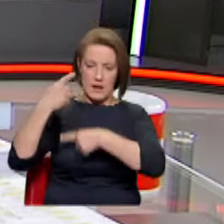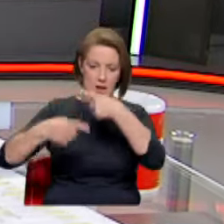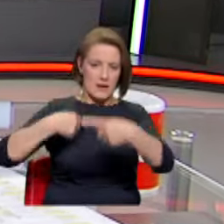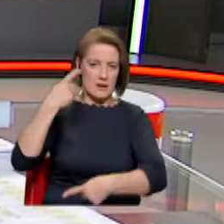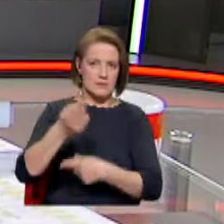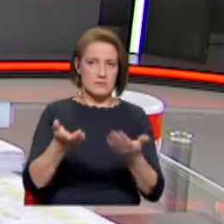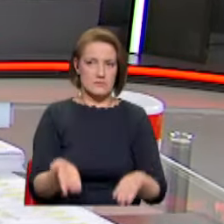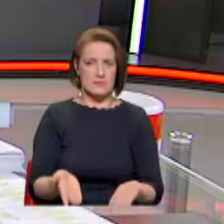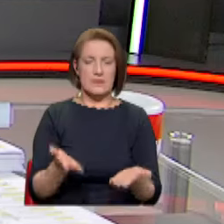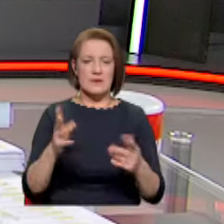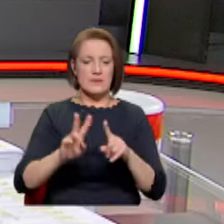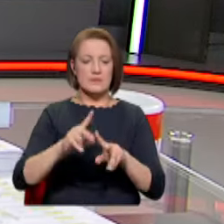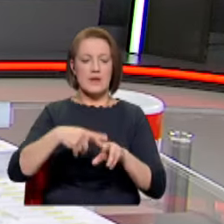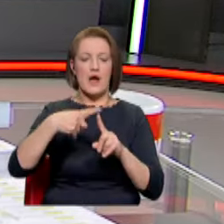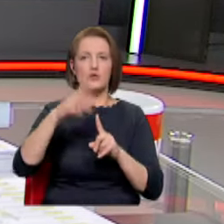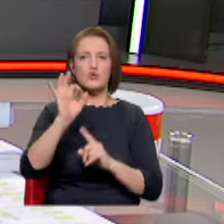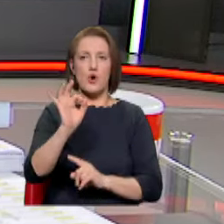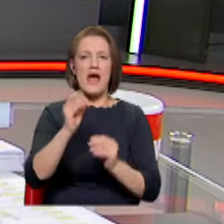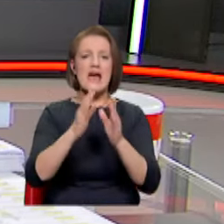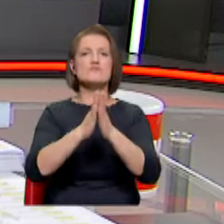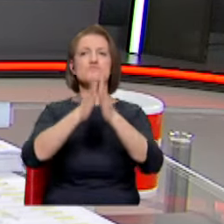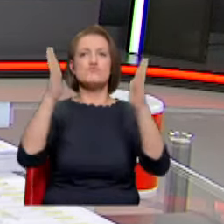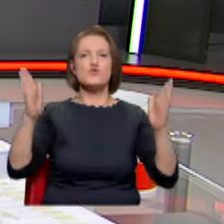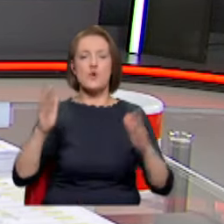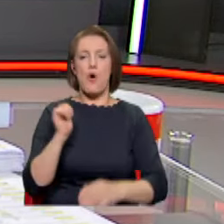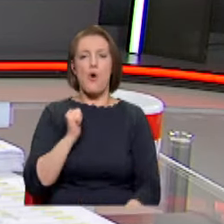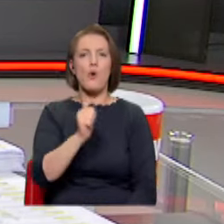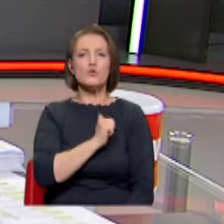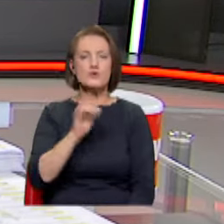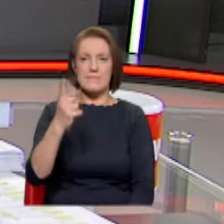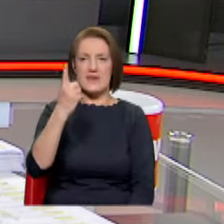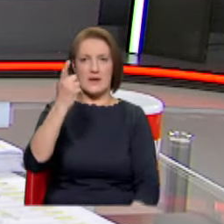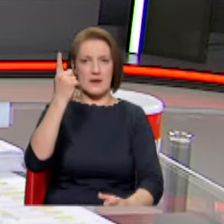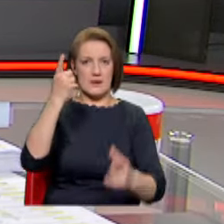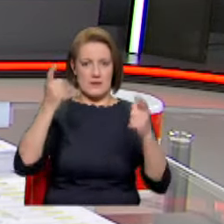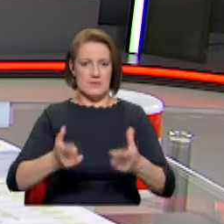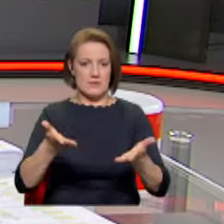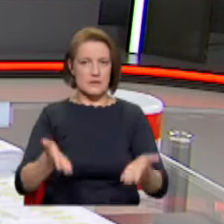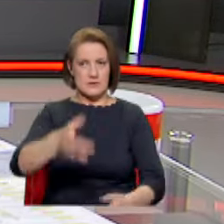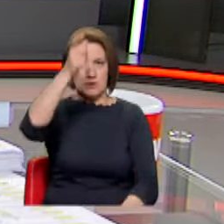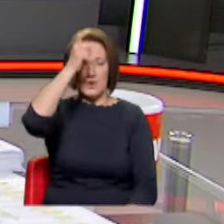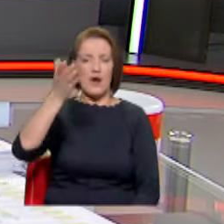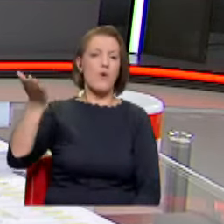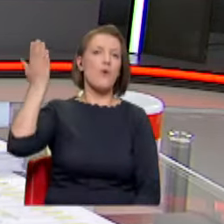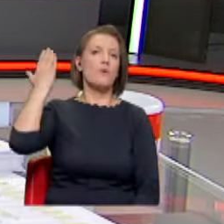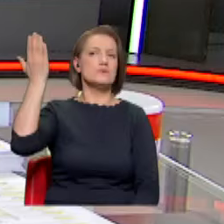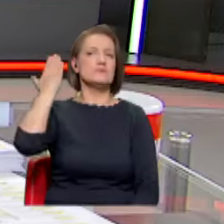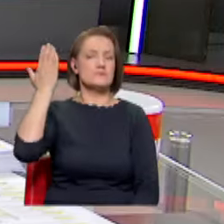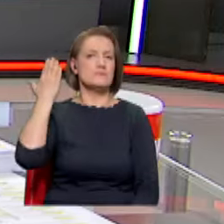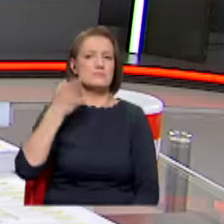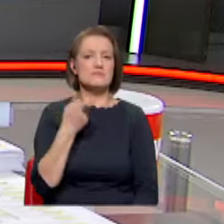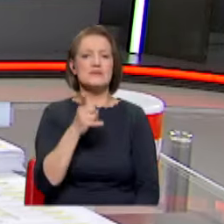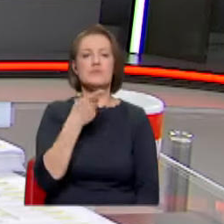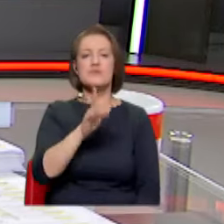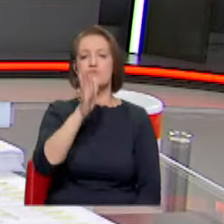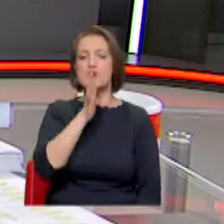mirasçısı Nato'nun en büyük birkaç ordusundan biri evveliyat